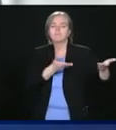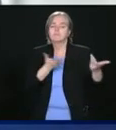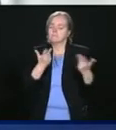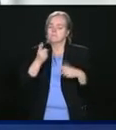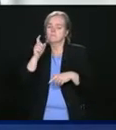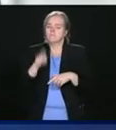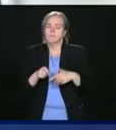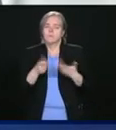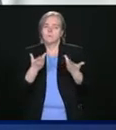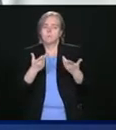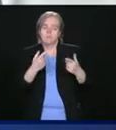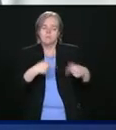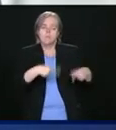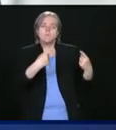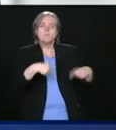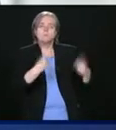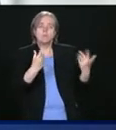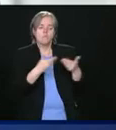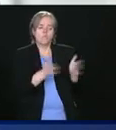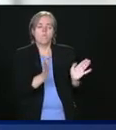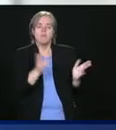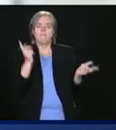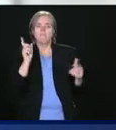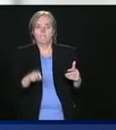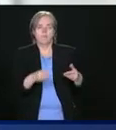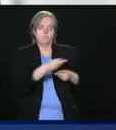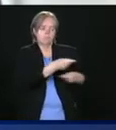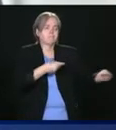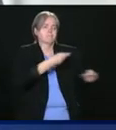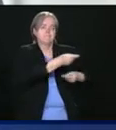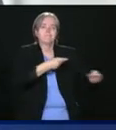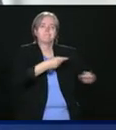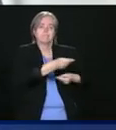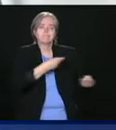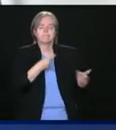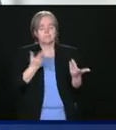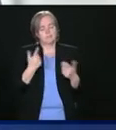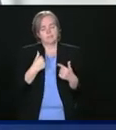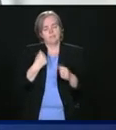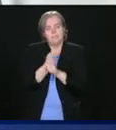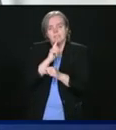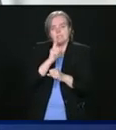travers notre frontière partagée et c'est ce qu'on va continuer d'assurer.